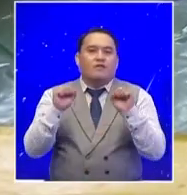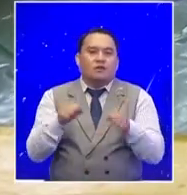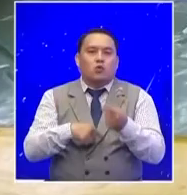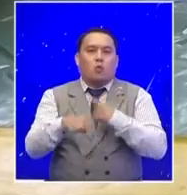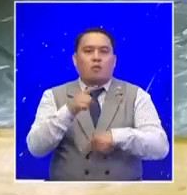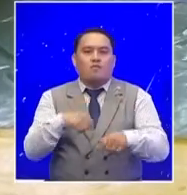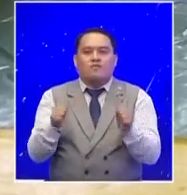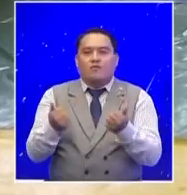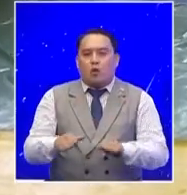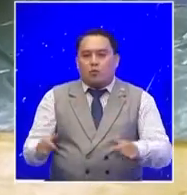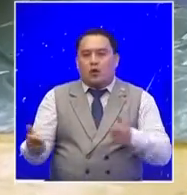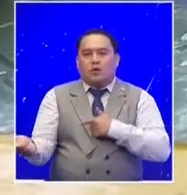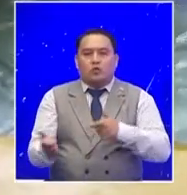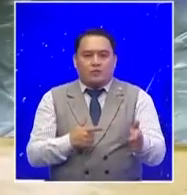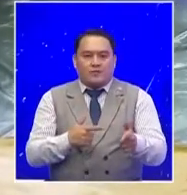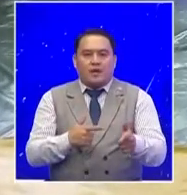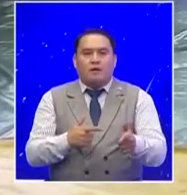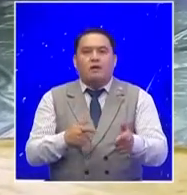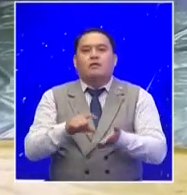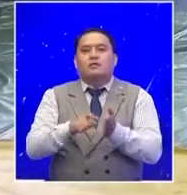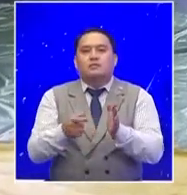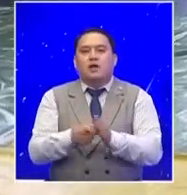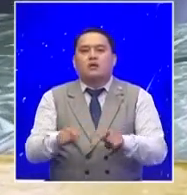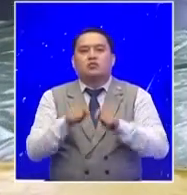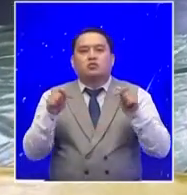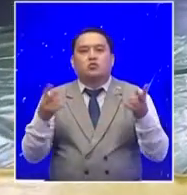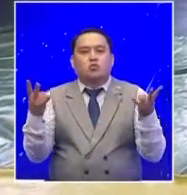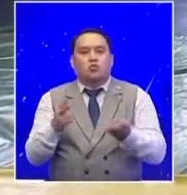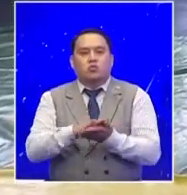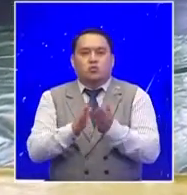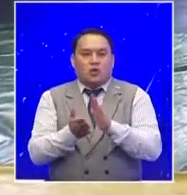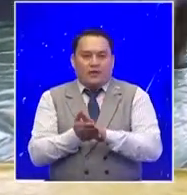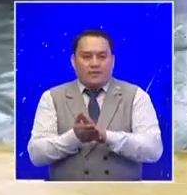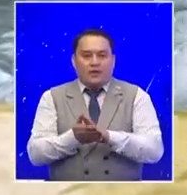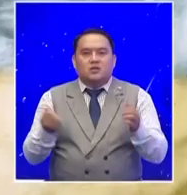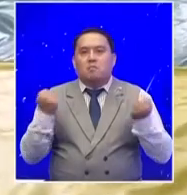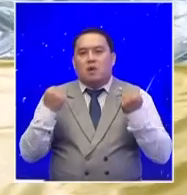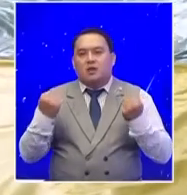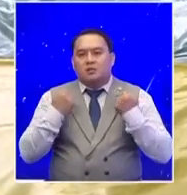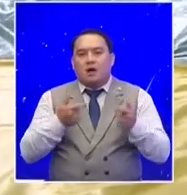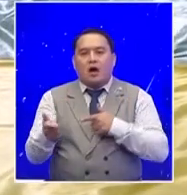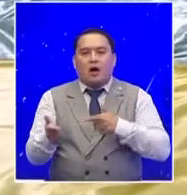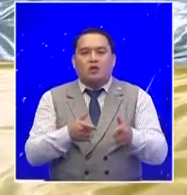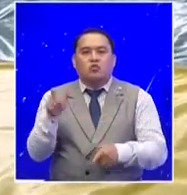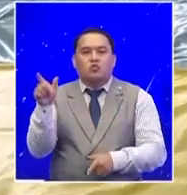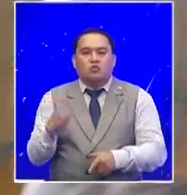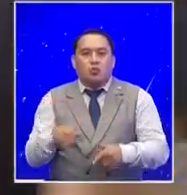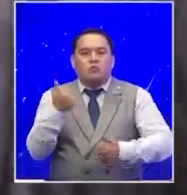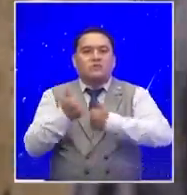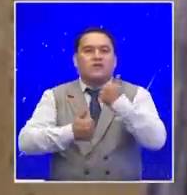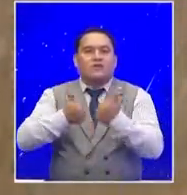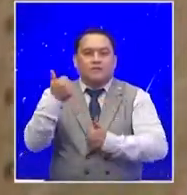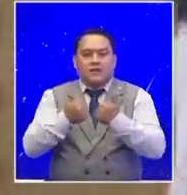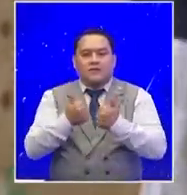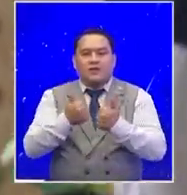вернуть пиковую физическую форму. Для этого в залах созданы все необходимые условия. К слову, спортсмены готовятся к конкретным первенствам.